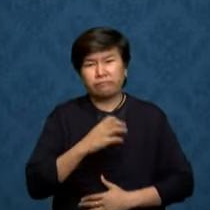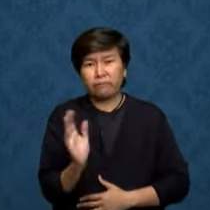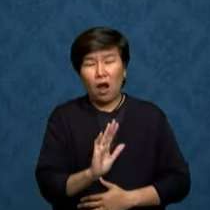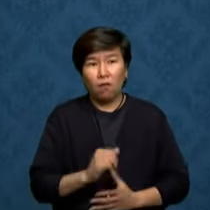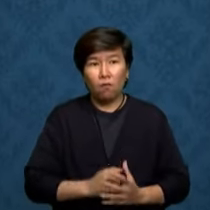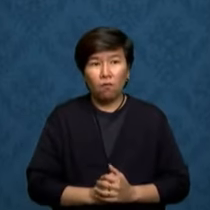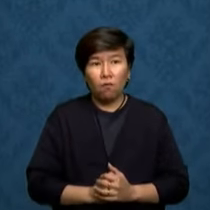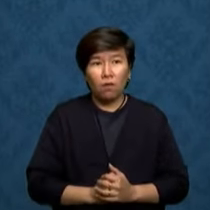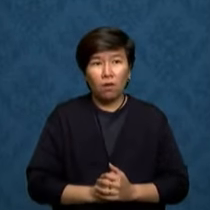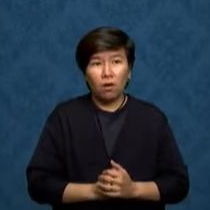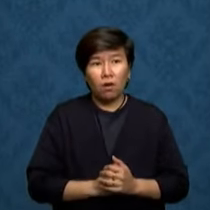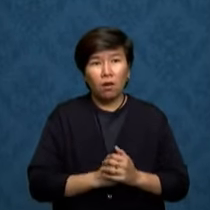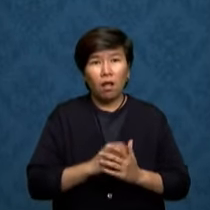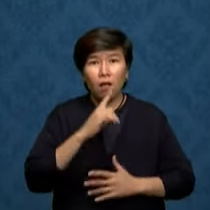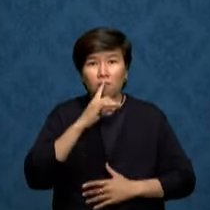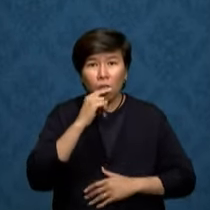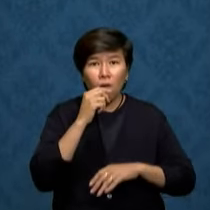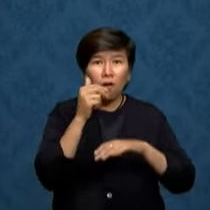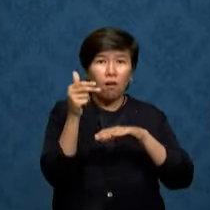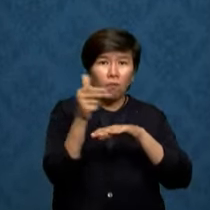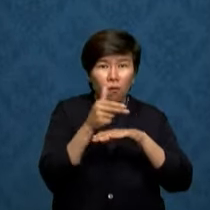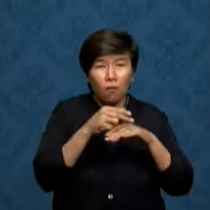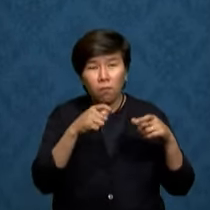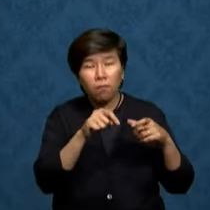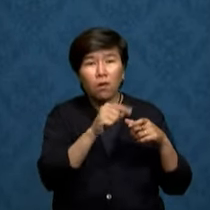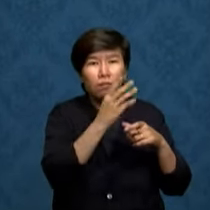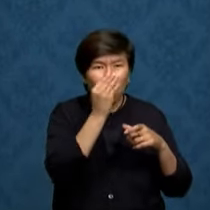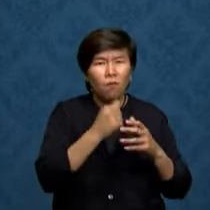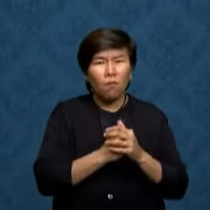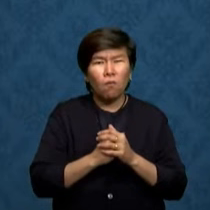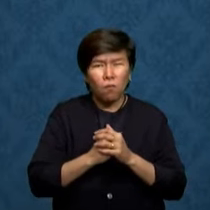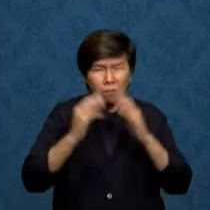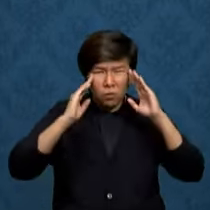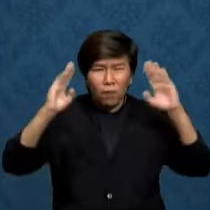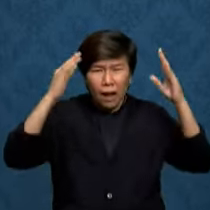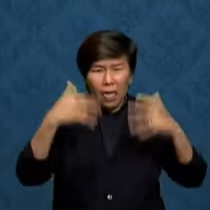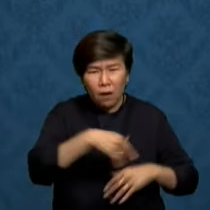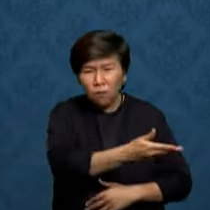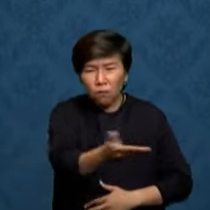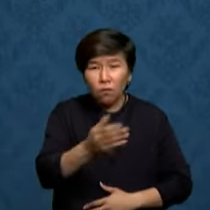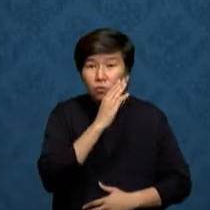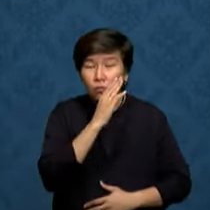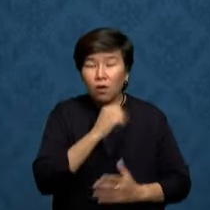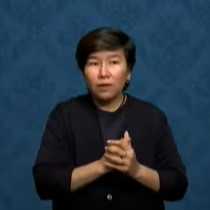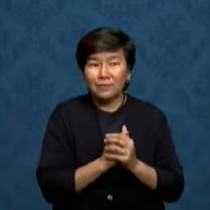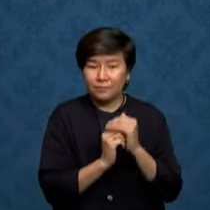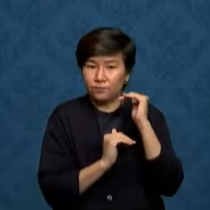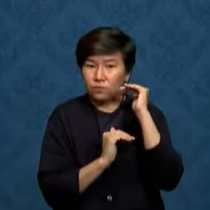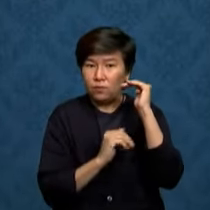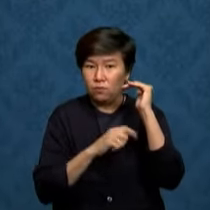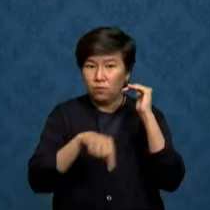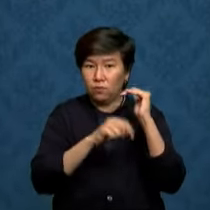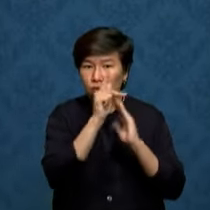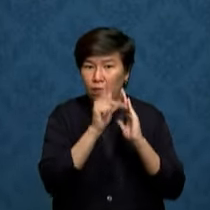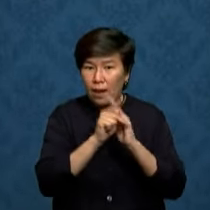โลกไม่ได้ดูหนังโป๊ะอะไรต่างๆผมว่าทุกคนแห่งเนี้ยก็ผ่านมาหมดแล้วแต่ว่าถ้ามันถูกจำกัดอยู่เนี่ยผมคิด